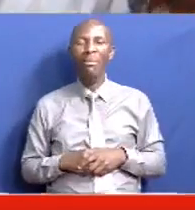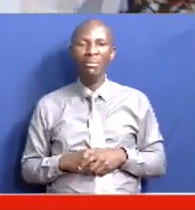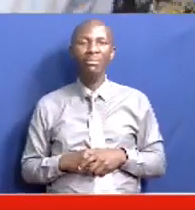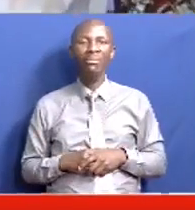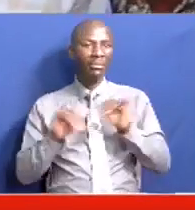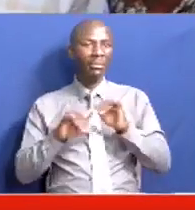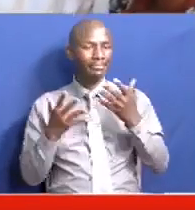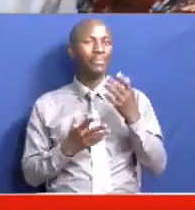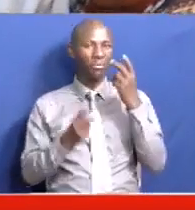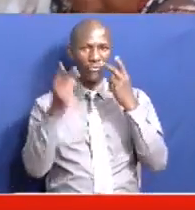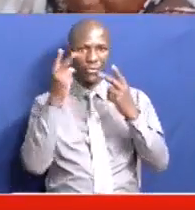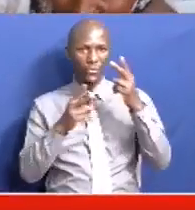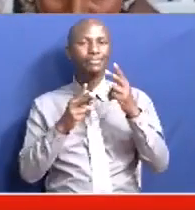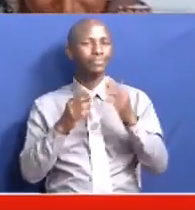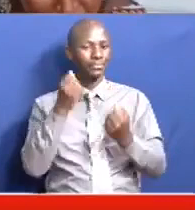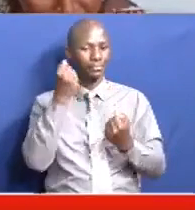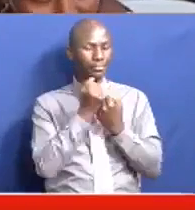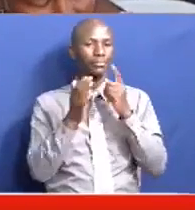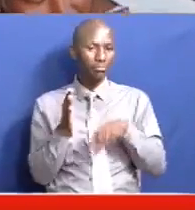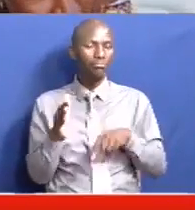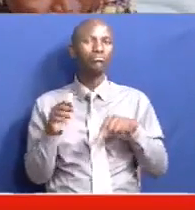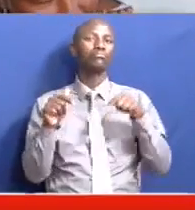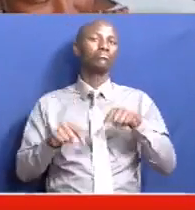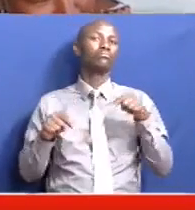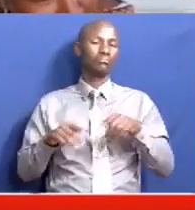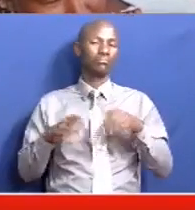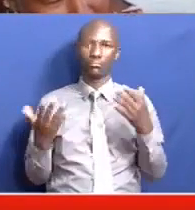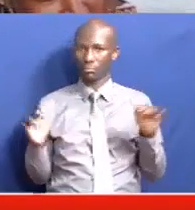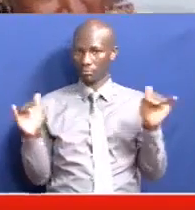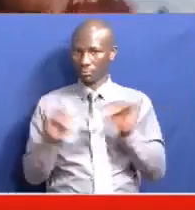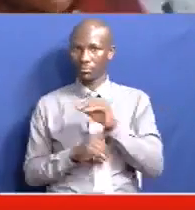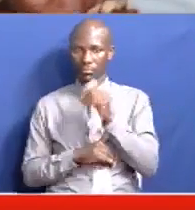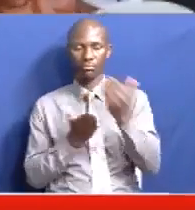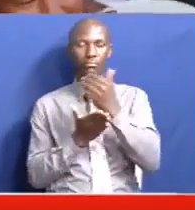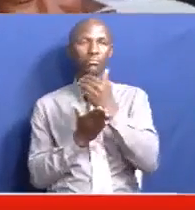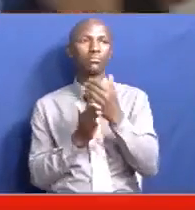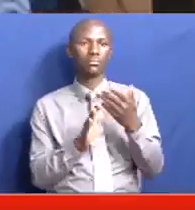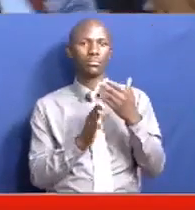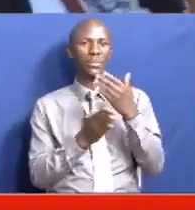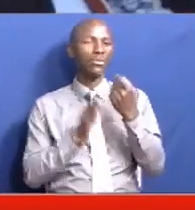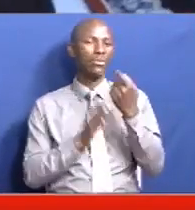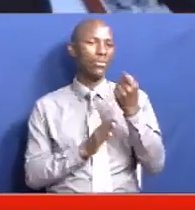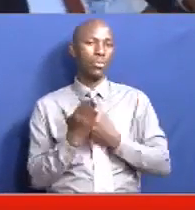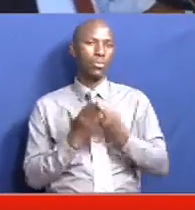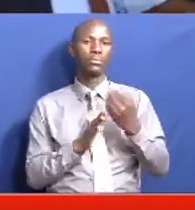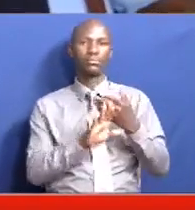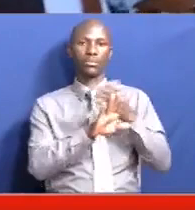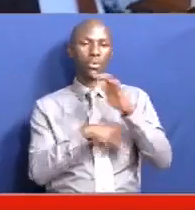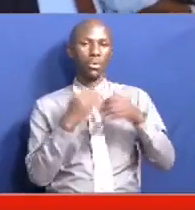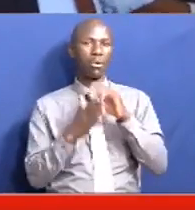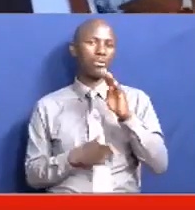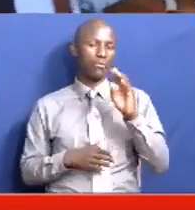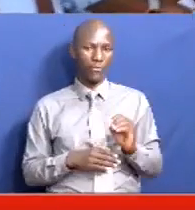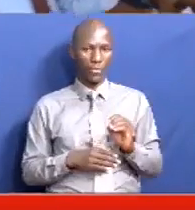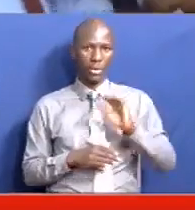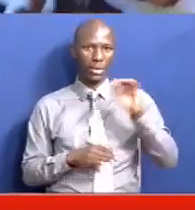undumu na Mawoni alame kukwata mudhenyani wa umundhi undumu na alamu wasani siyesi umambudhu mbitu undhini wa wadi siyo ndhese miongwe na